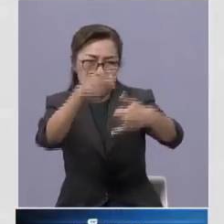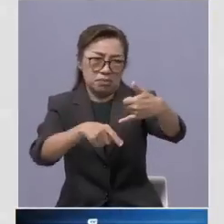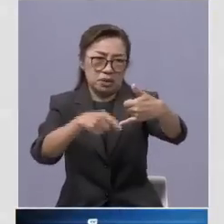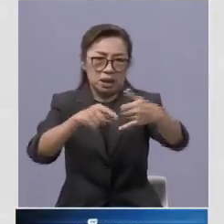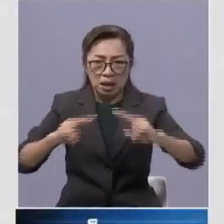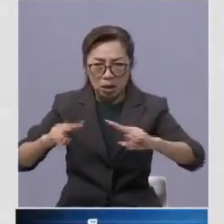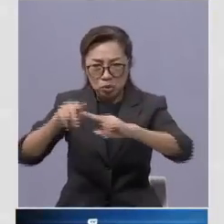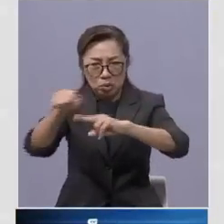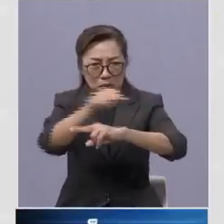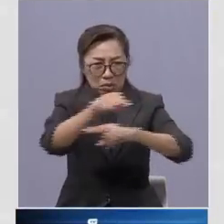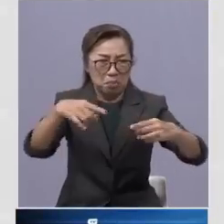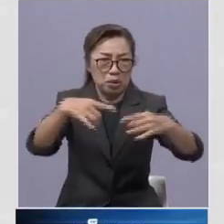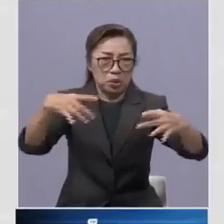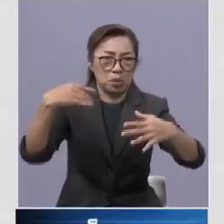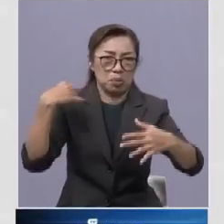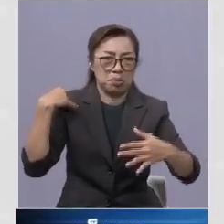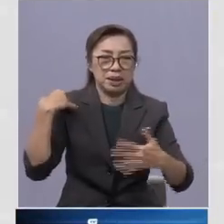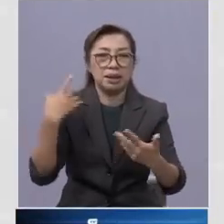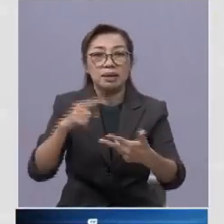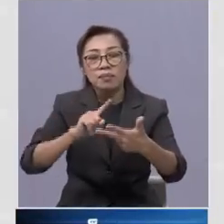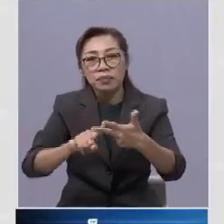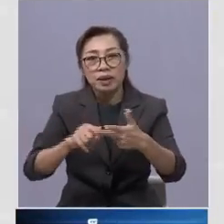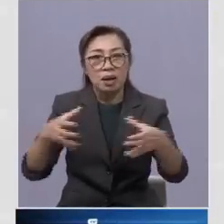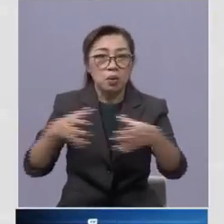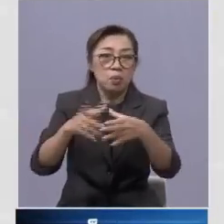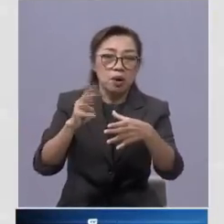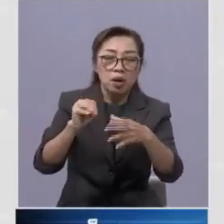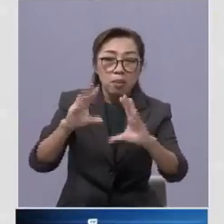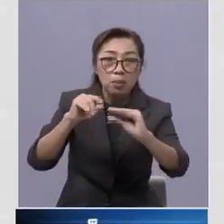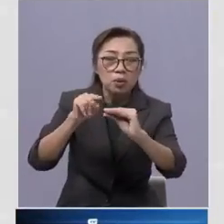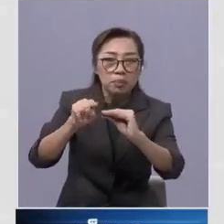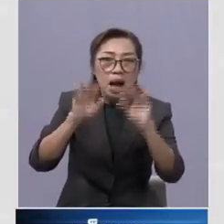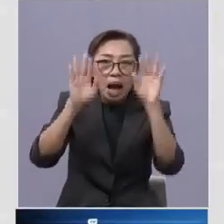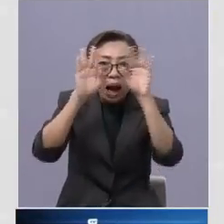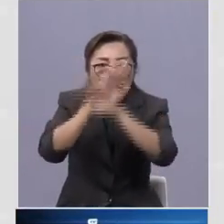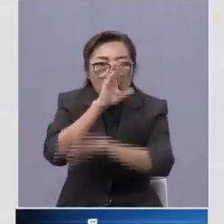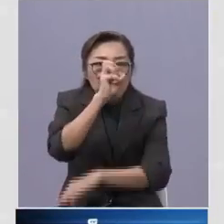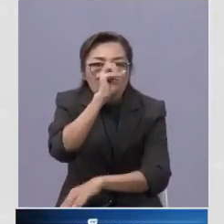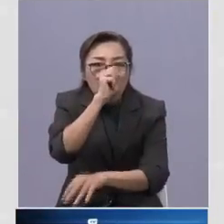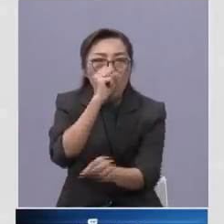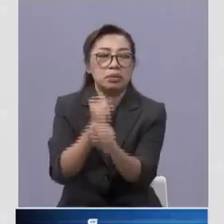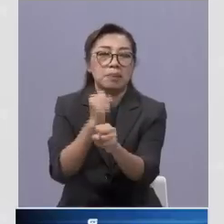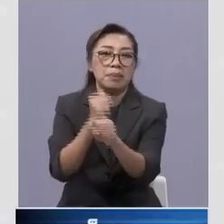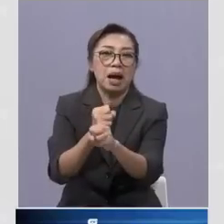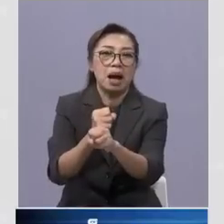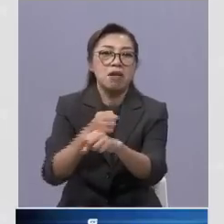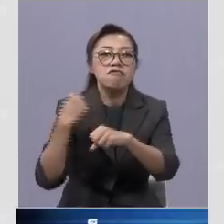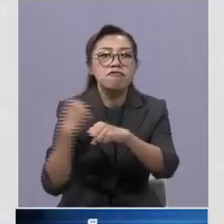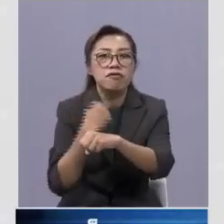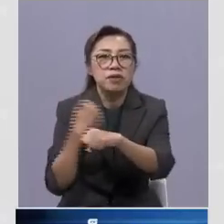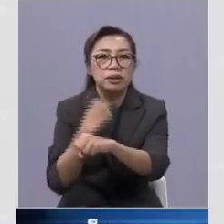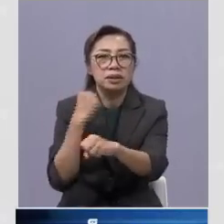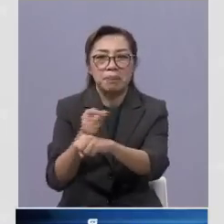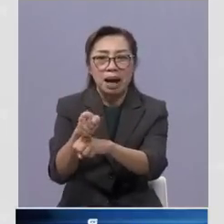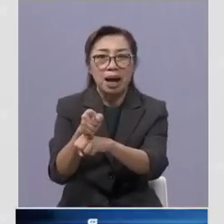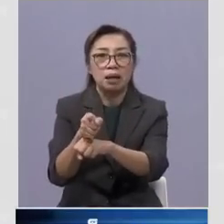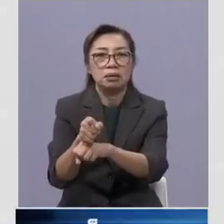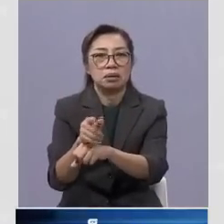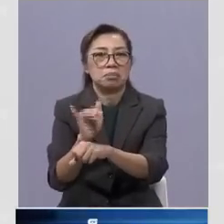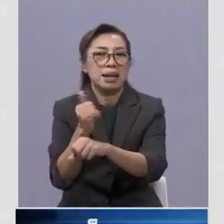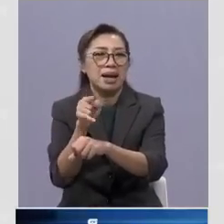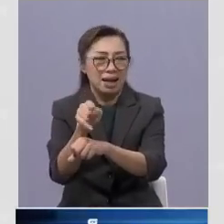ที่ไปทำด้วยซ้ำไป3เวทีครม.กลายเป็นเวทีทดลองงานหรือเป็นอินเทิร์นชิพให้กับคนที่จะมาเป็นรัฐ